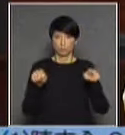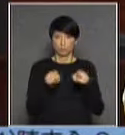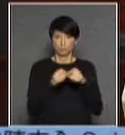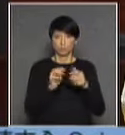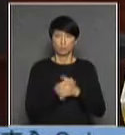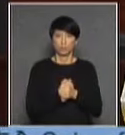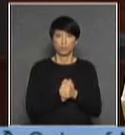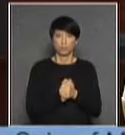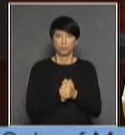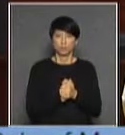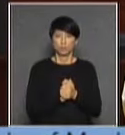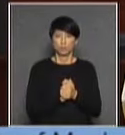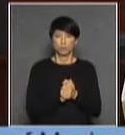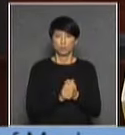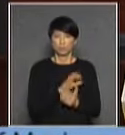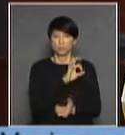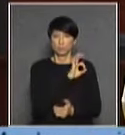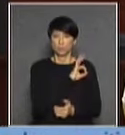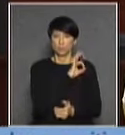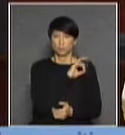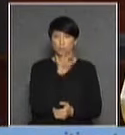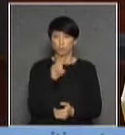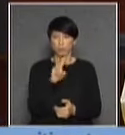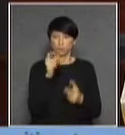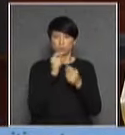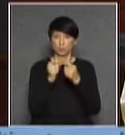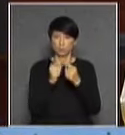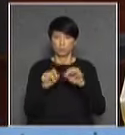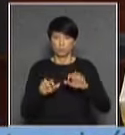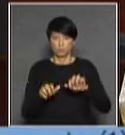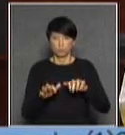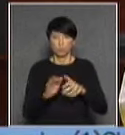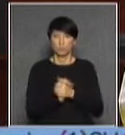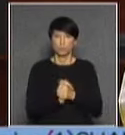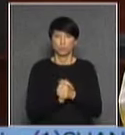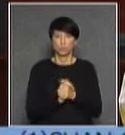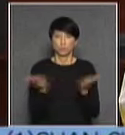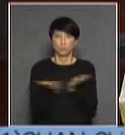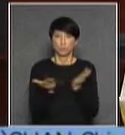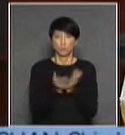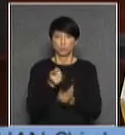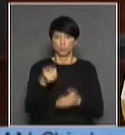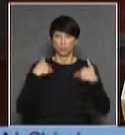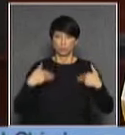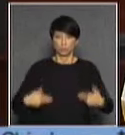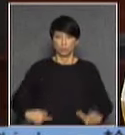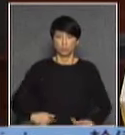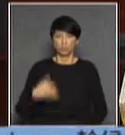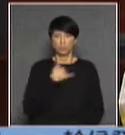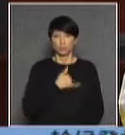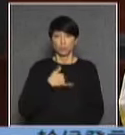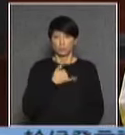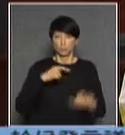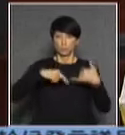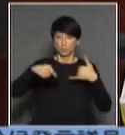本会会员参考，请你输入所需的资料以便核实阁下的会员身份，如有疑问可以致电等